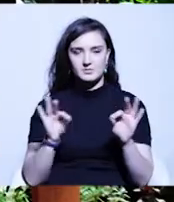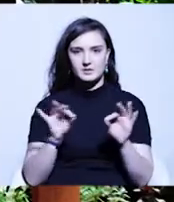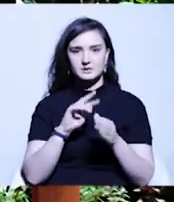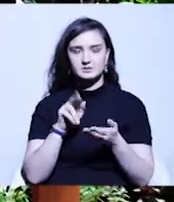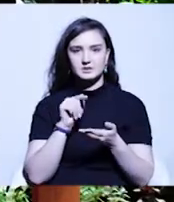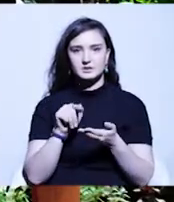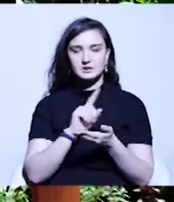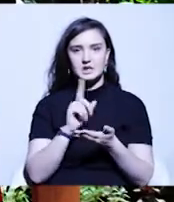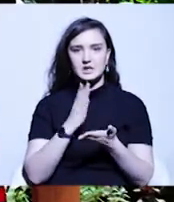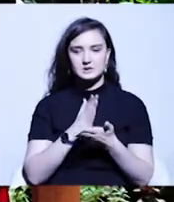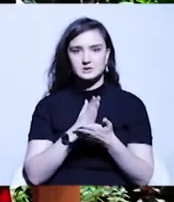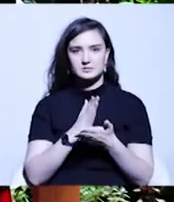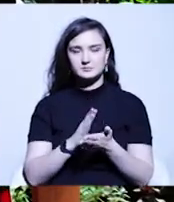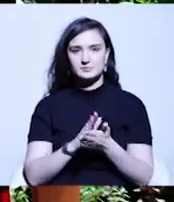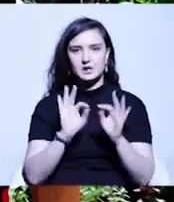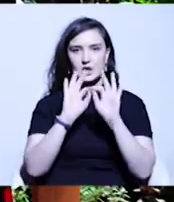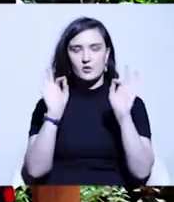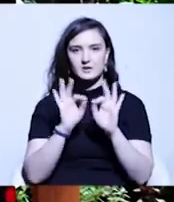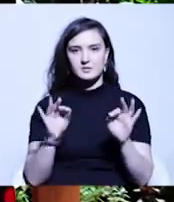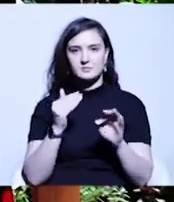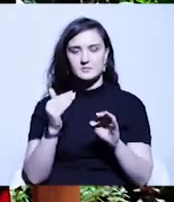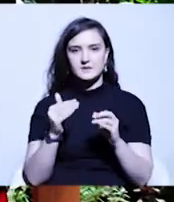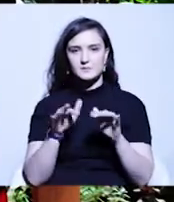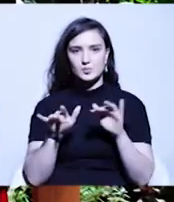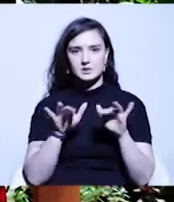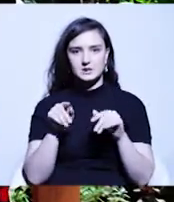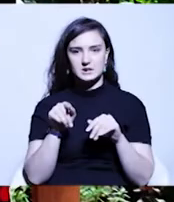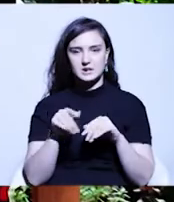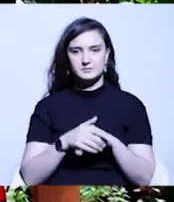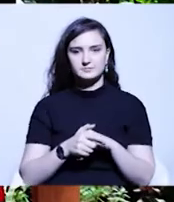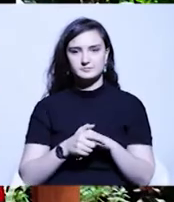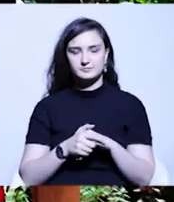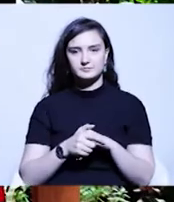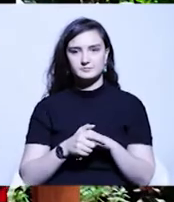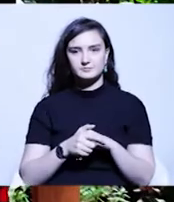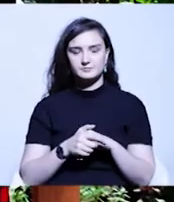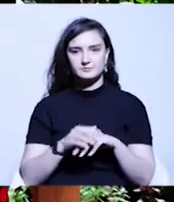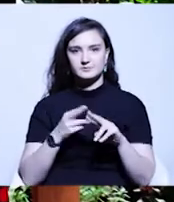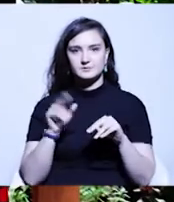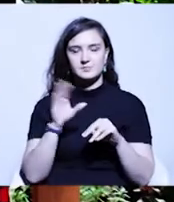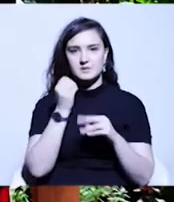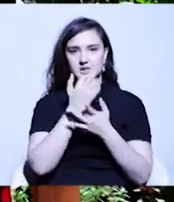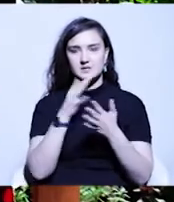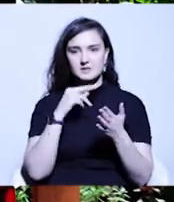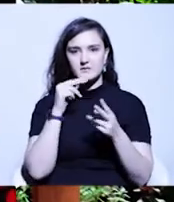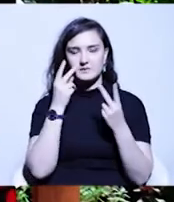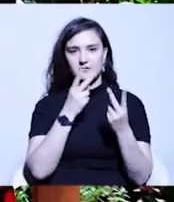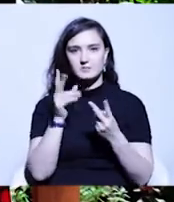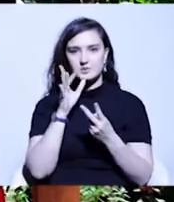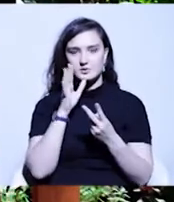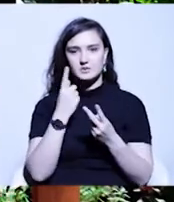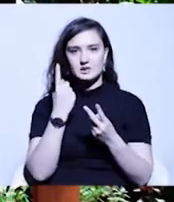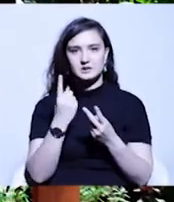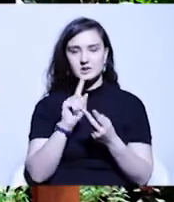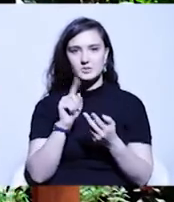და რა არის ხელოვნების ფუნქცია. აი ამ ნიმუშებზე დაკვირვებისას